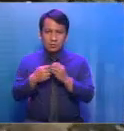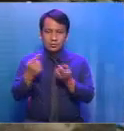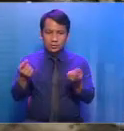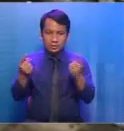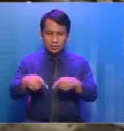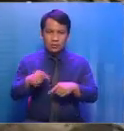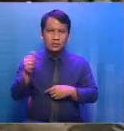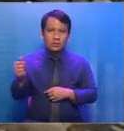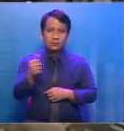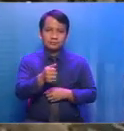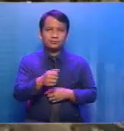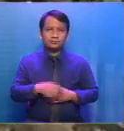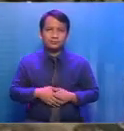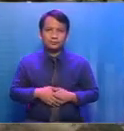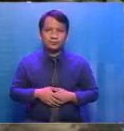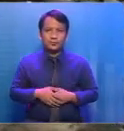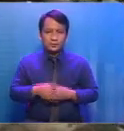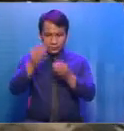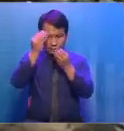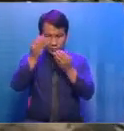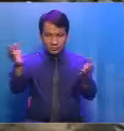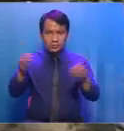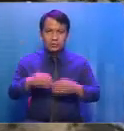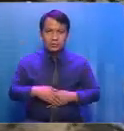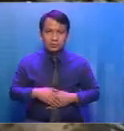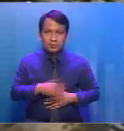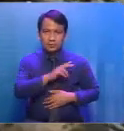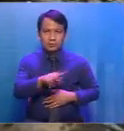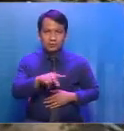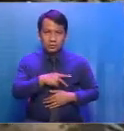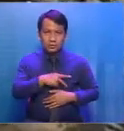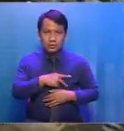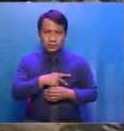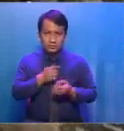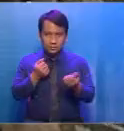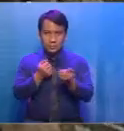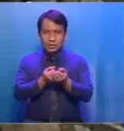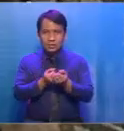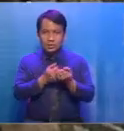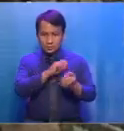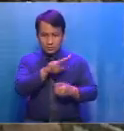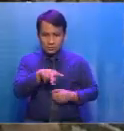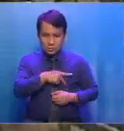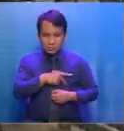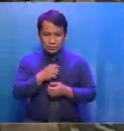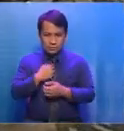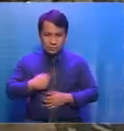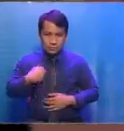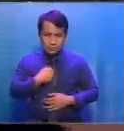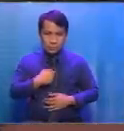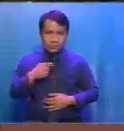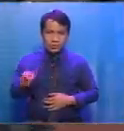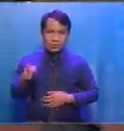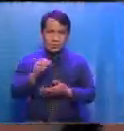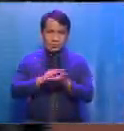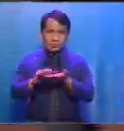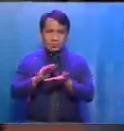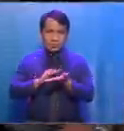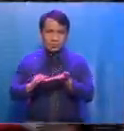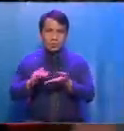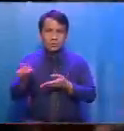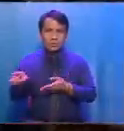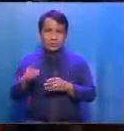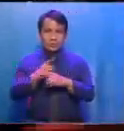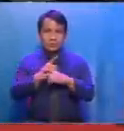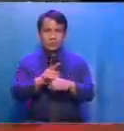nangyari. Din pinaparating ko yung personal kong pakikiramay, personal kong apology sa pamilya. Nakiramay din